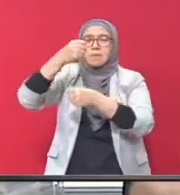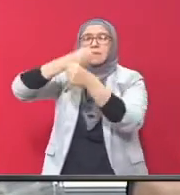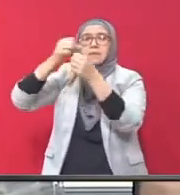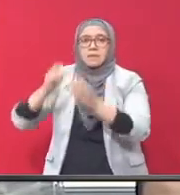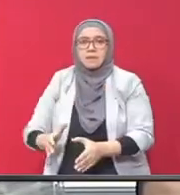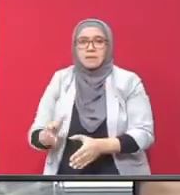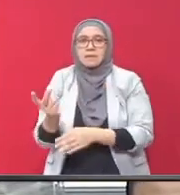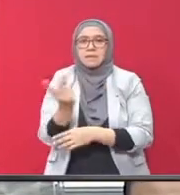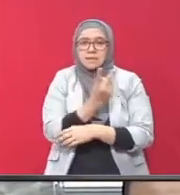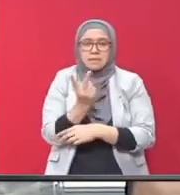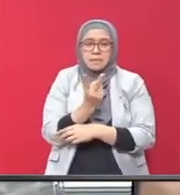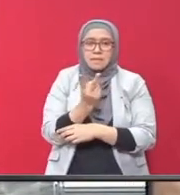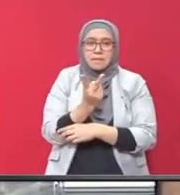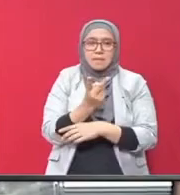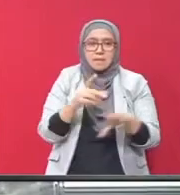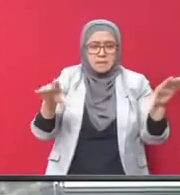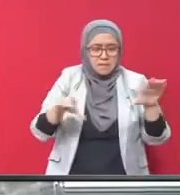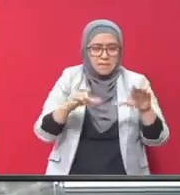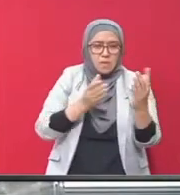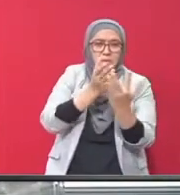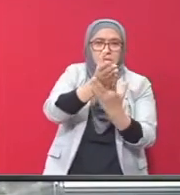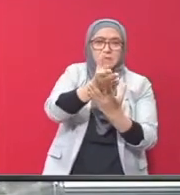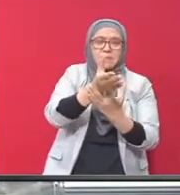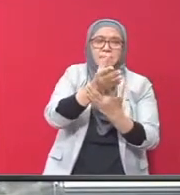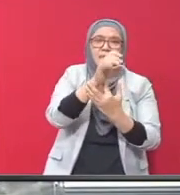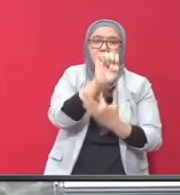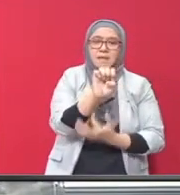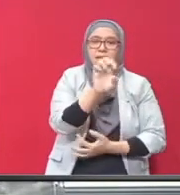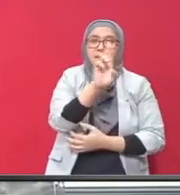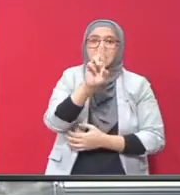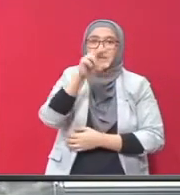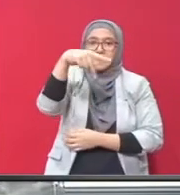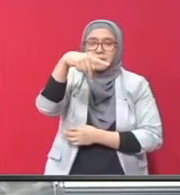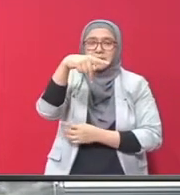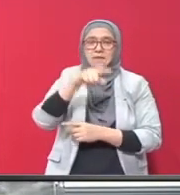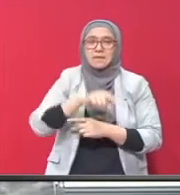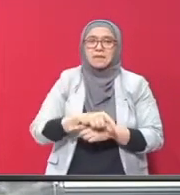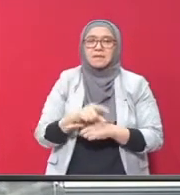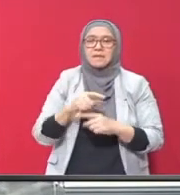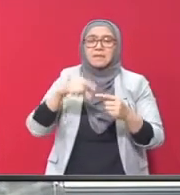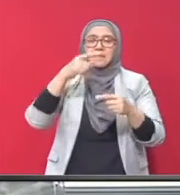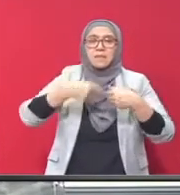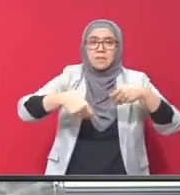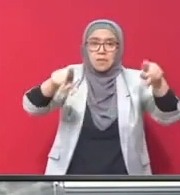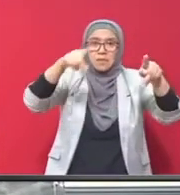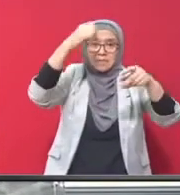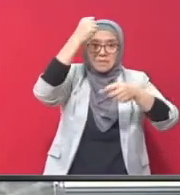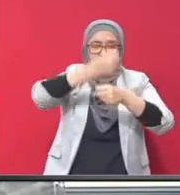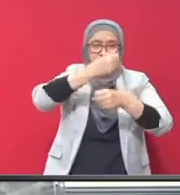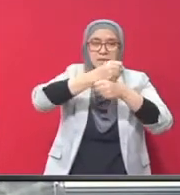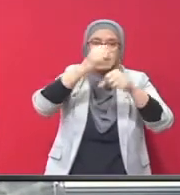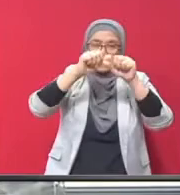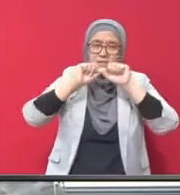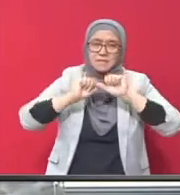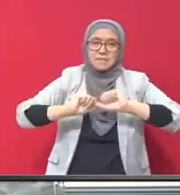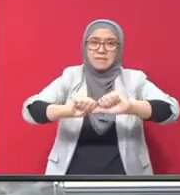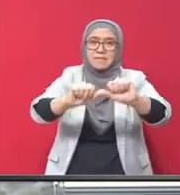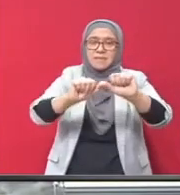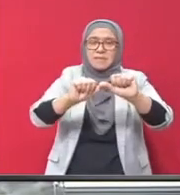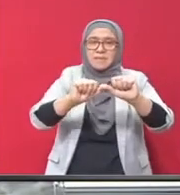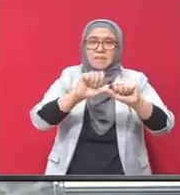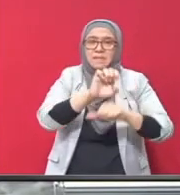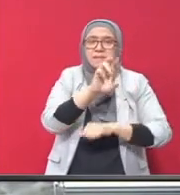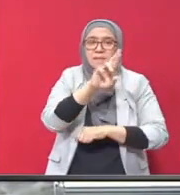yang dilaksanakan melalui seperti mana ia Api Progo employment retention program erp yang dilihat sehingga